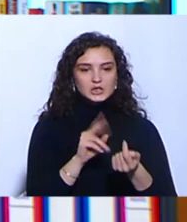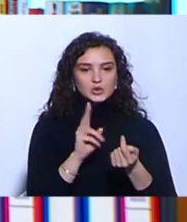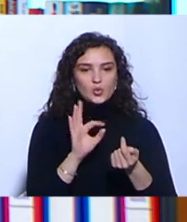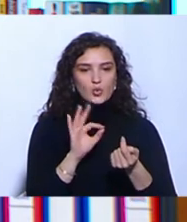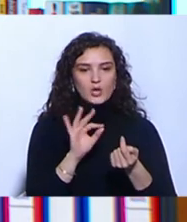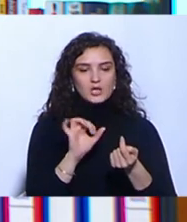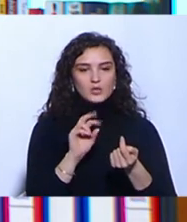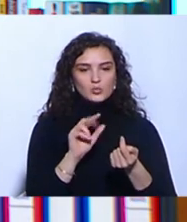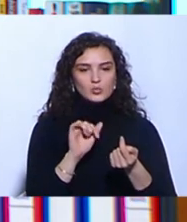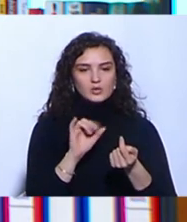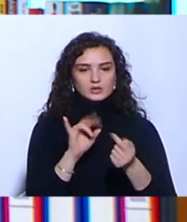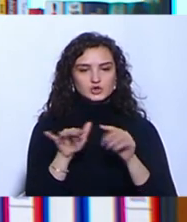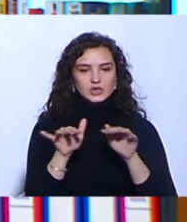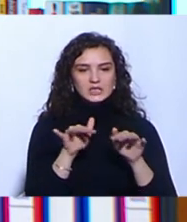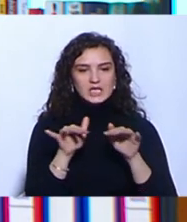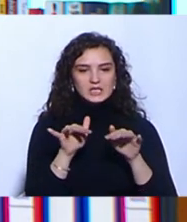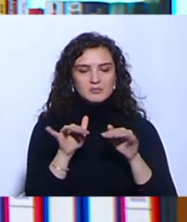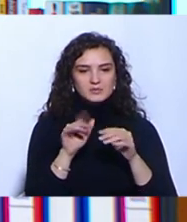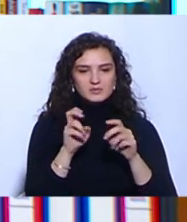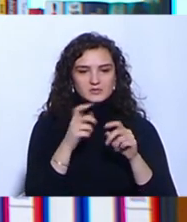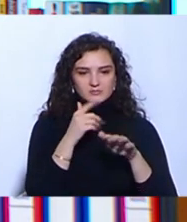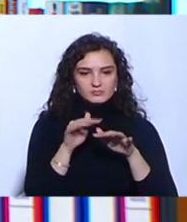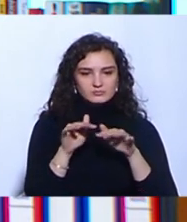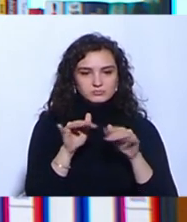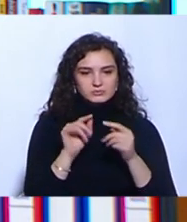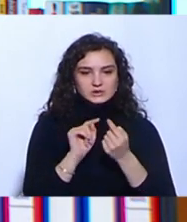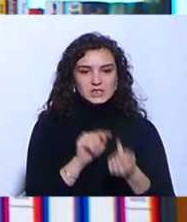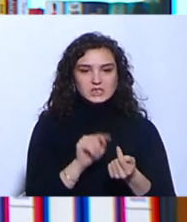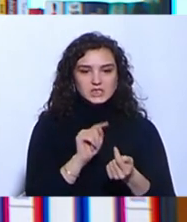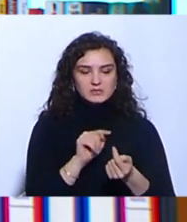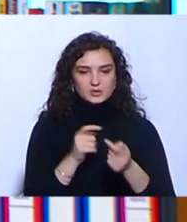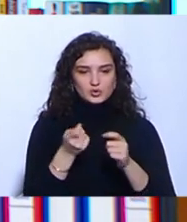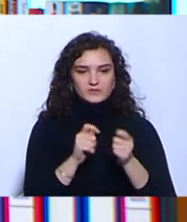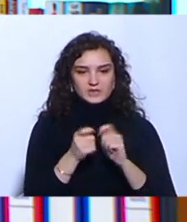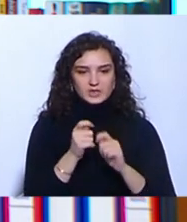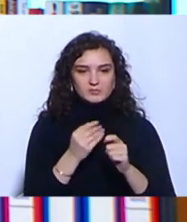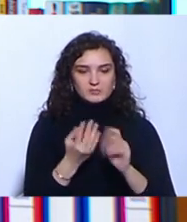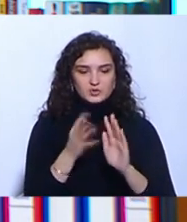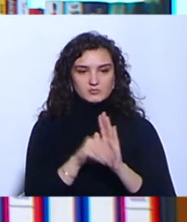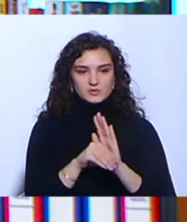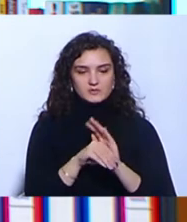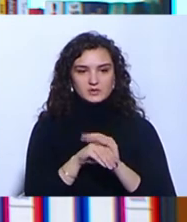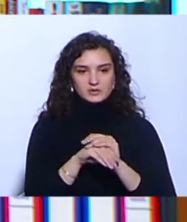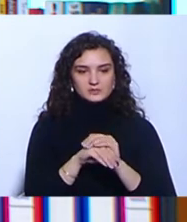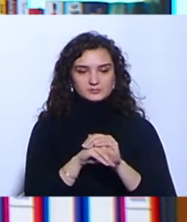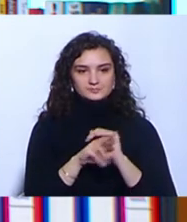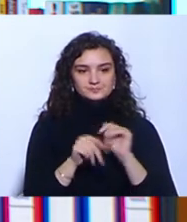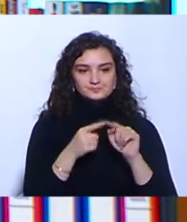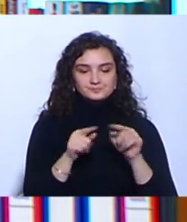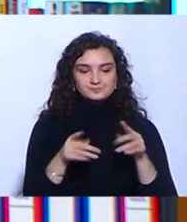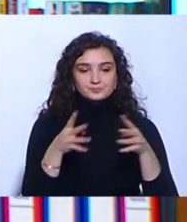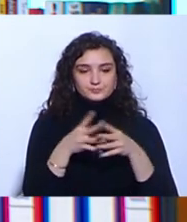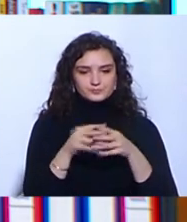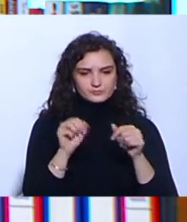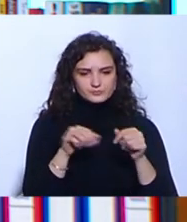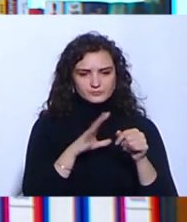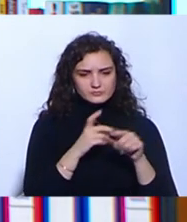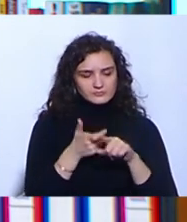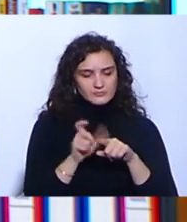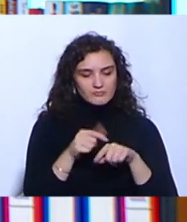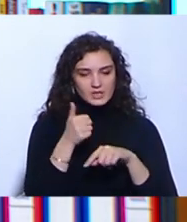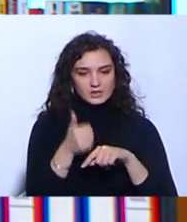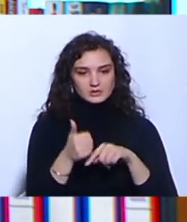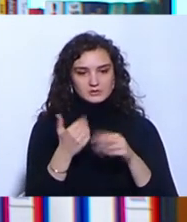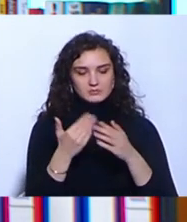ანტიკოაგულანტი, ანუ შედედების საწინააღმდეგო ეფექტის მქონე ნივთიერებების შემცველია და ეს კომბინაცია შეიძლება იყოს ძალიან